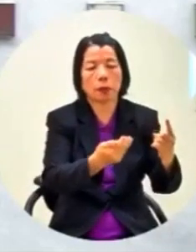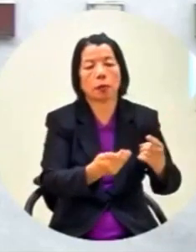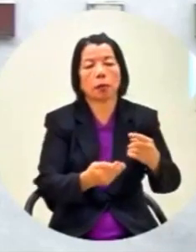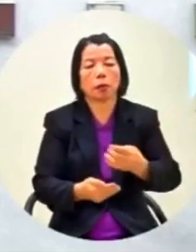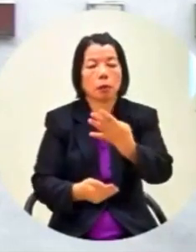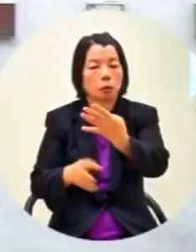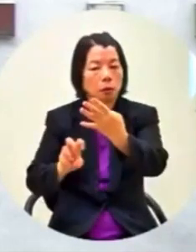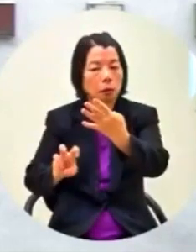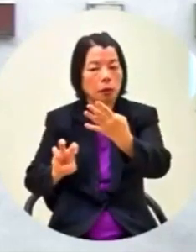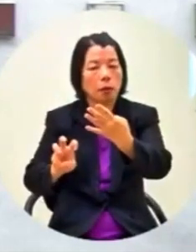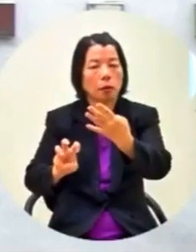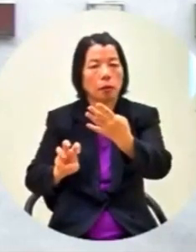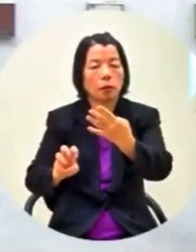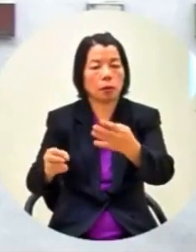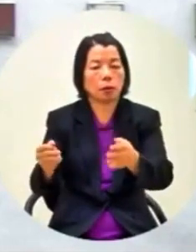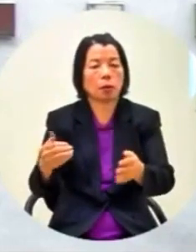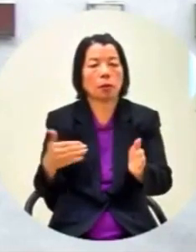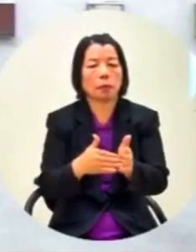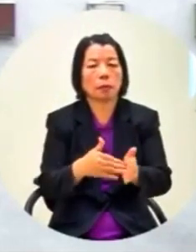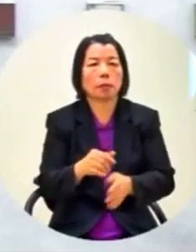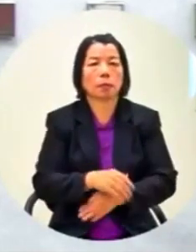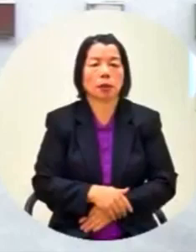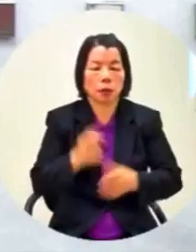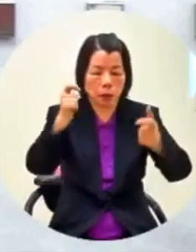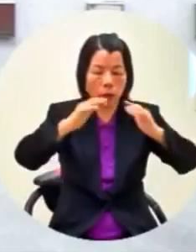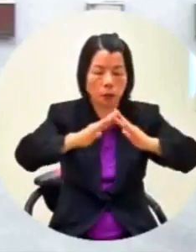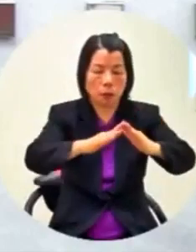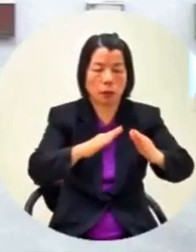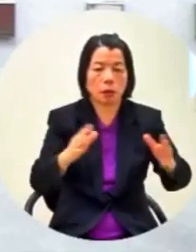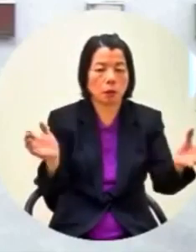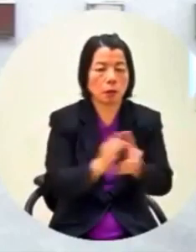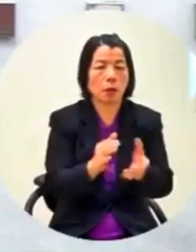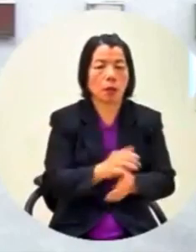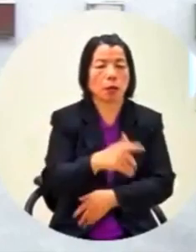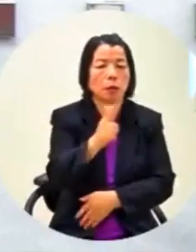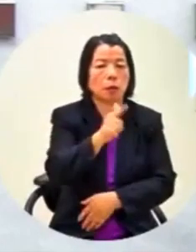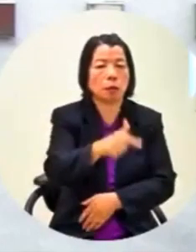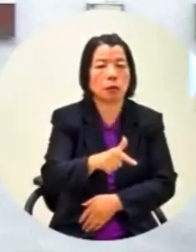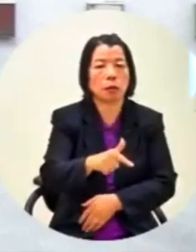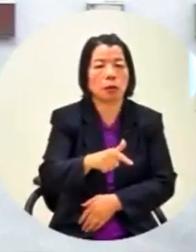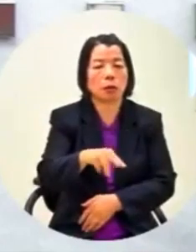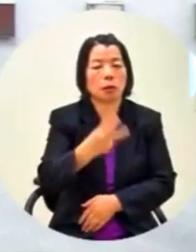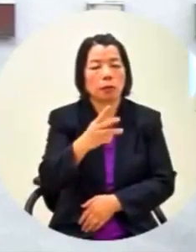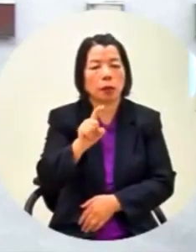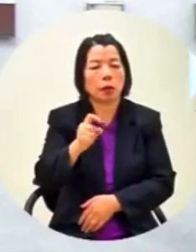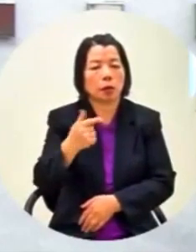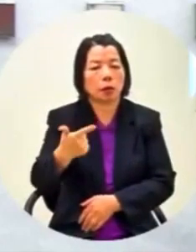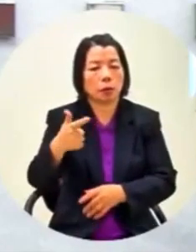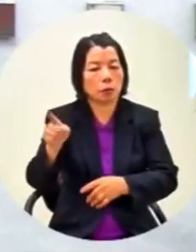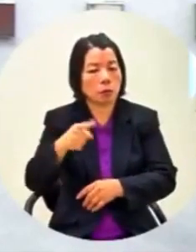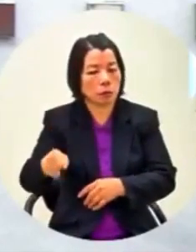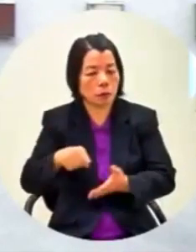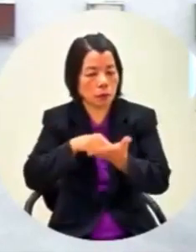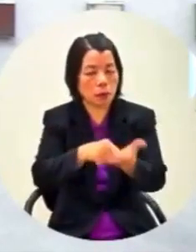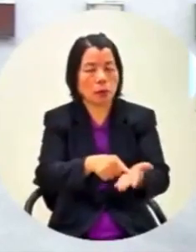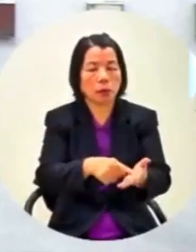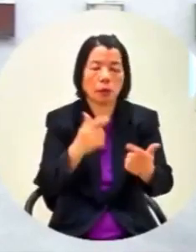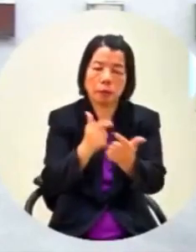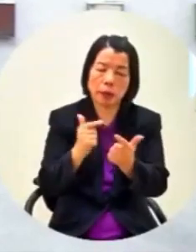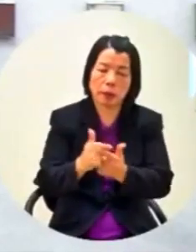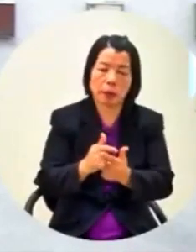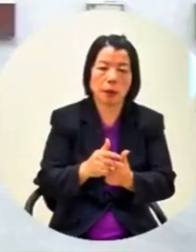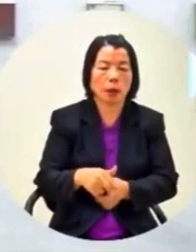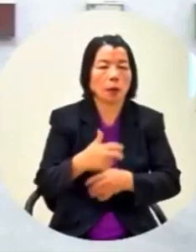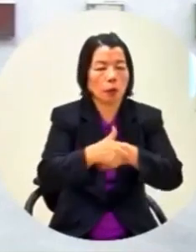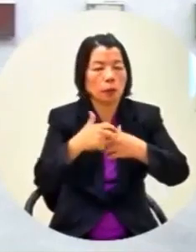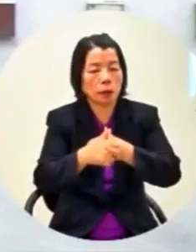109年4月30号为止，高雄市总共有6316人申请。配合卫生福利部的资